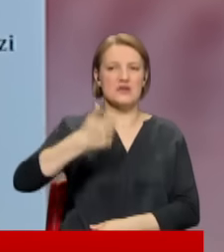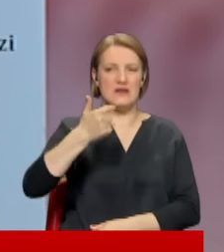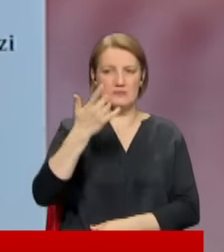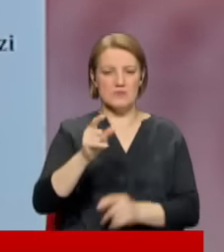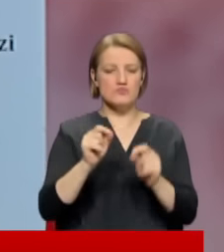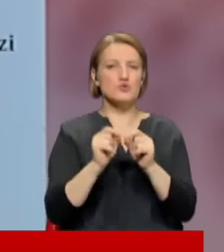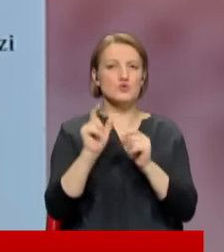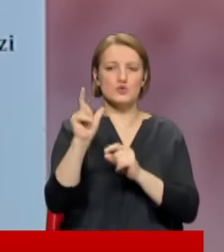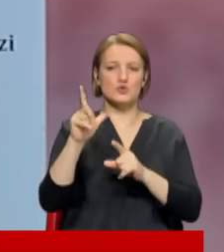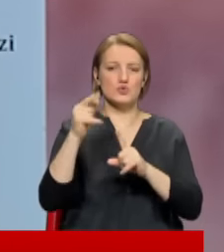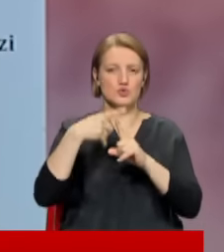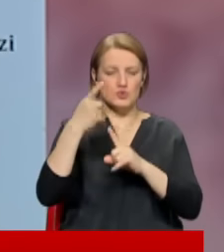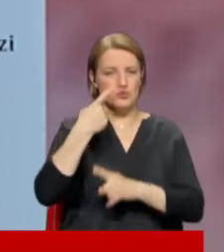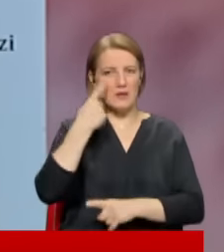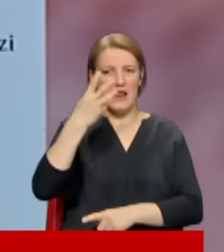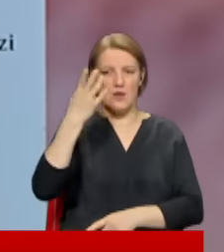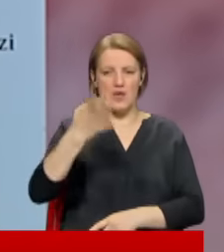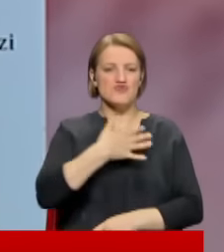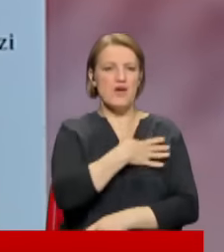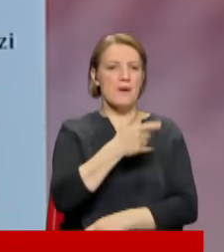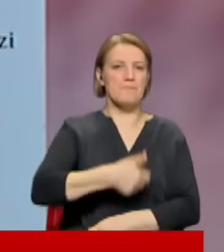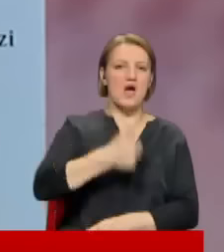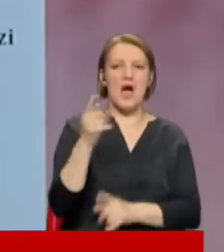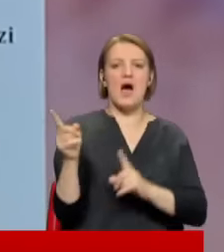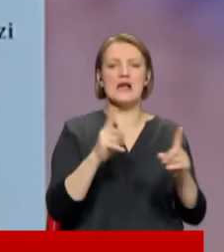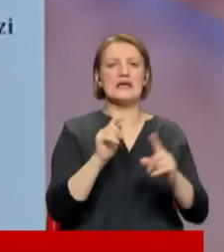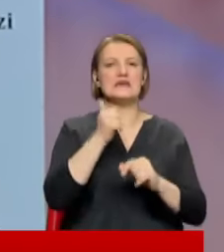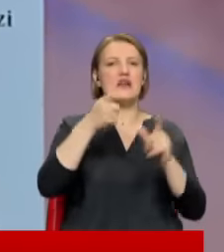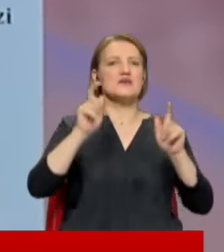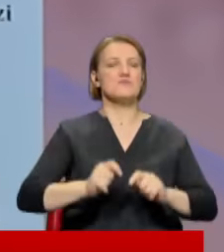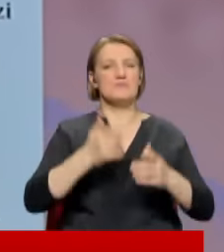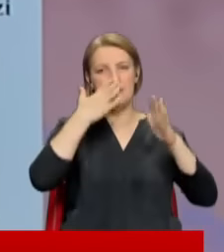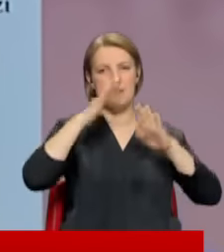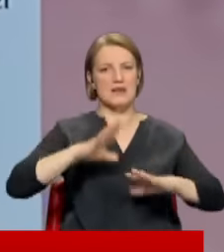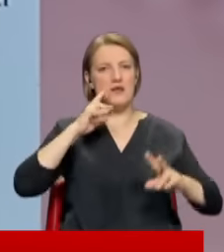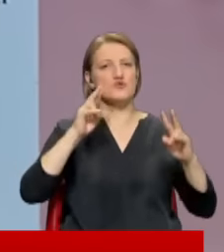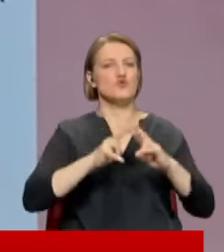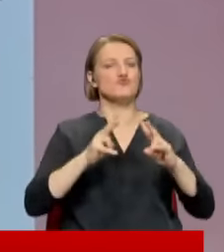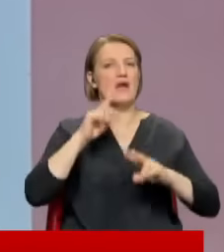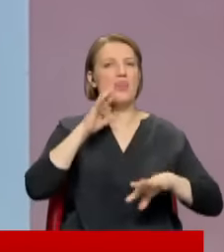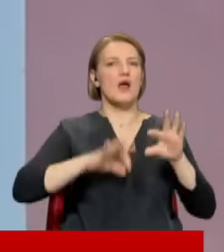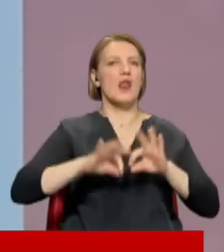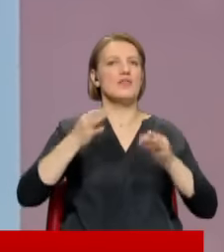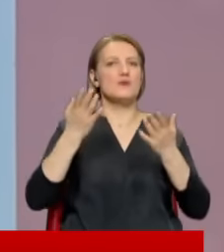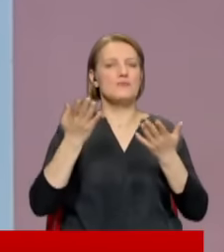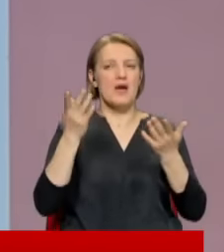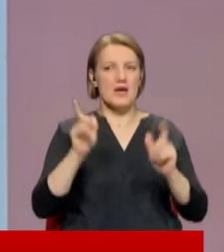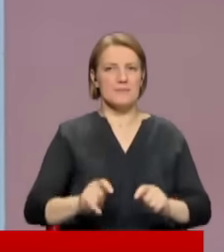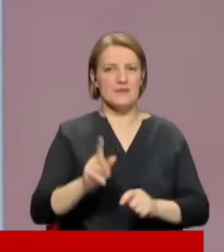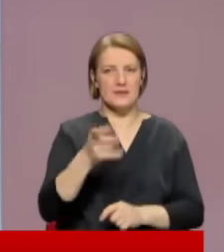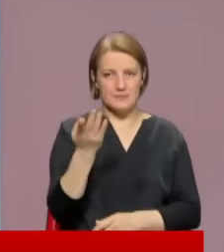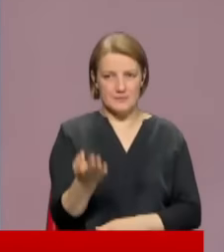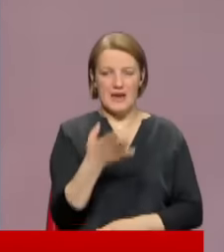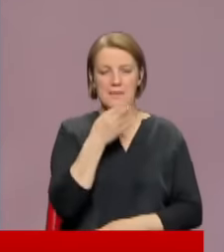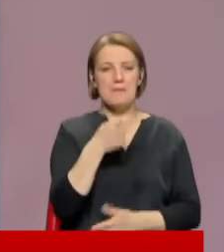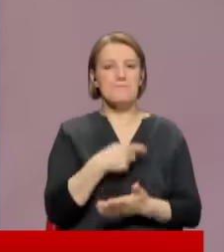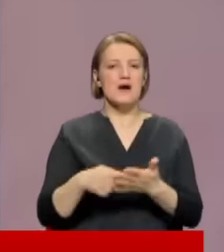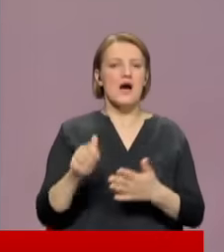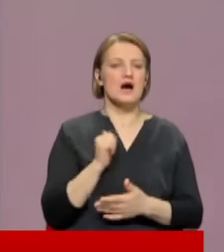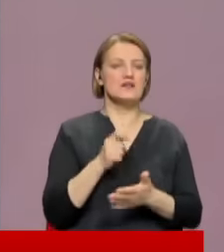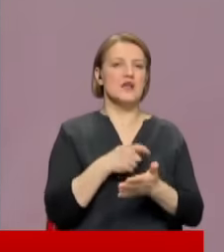Bulut, Cumhurbaşkanı Erdoğan'la CHP lideri Özgür Özel arasında yarın yapılması beklenen görüşmeyi değerlendirdi. Emekli maaşlarıyla